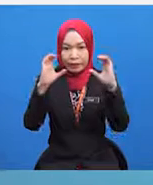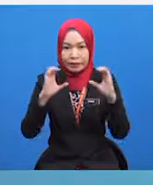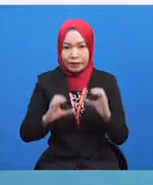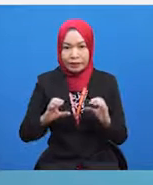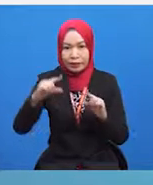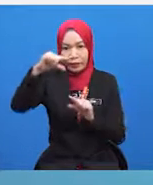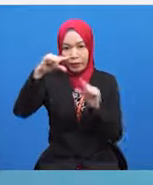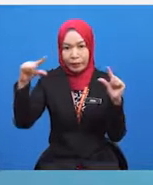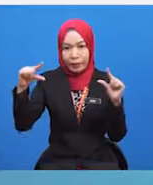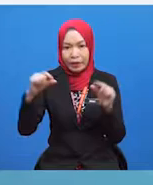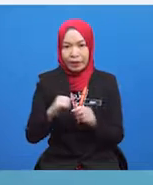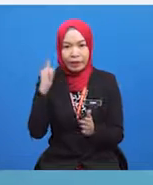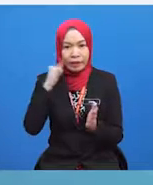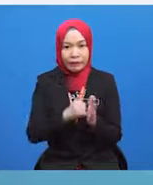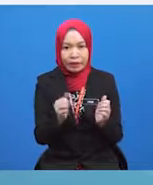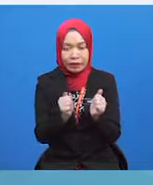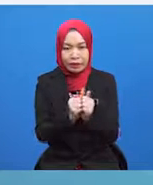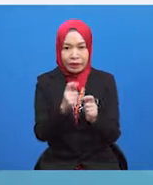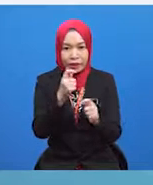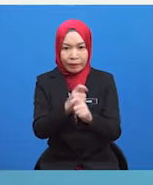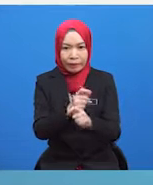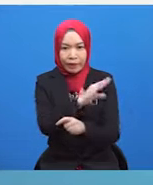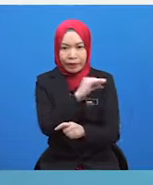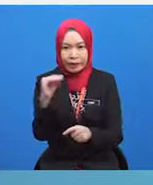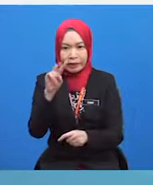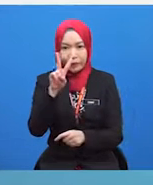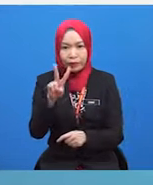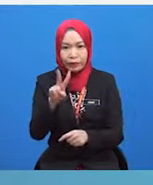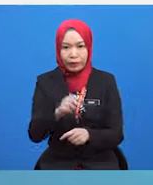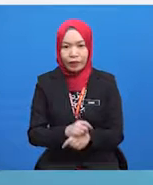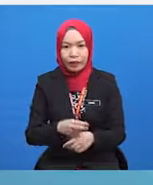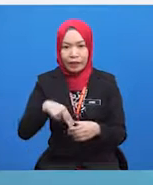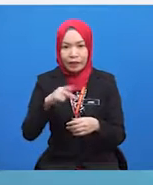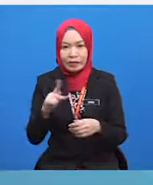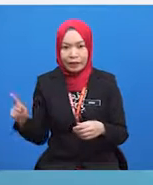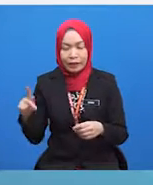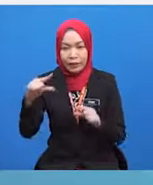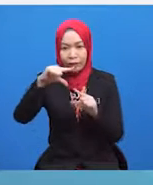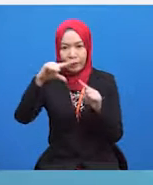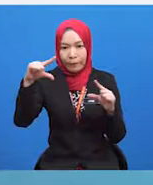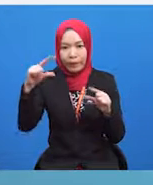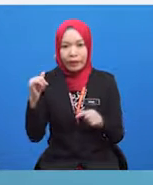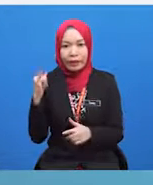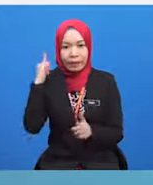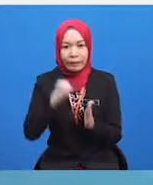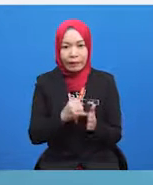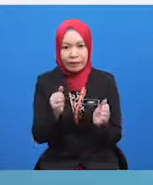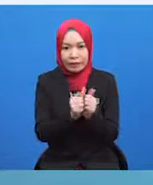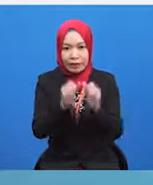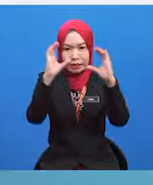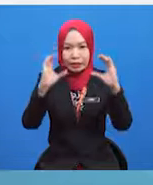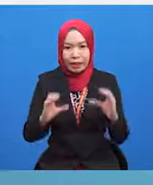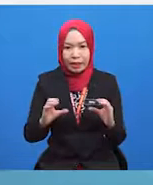imej dengan tepat. Kedua, menghasilkan cropping imej menggunakan tiga teknik yang